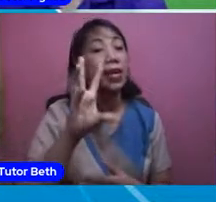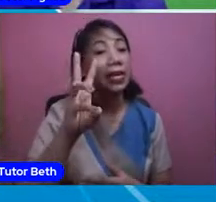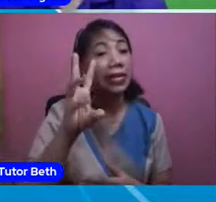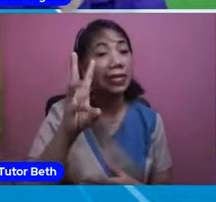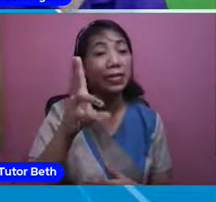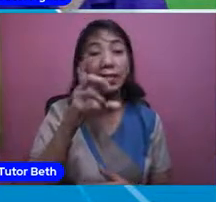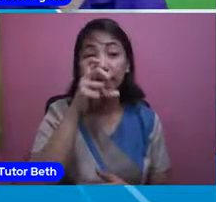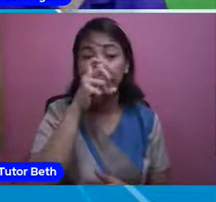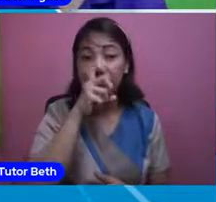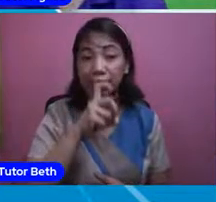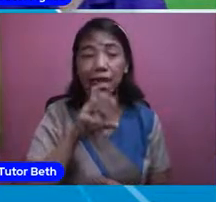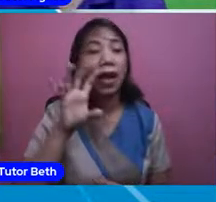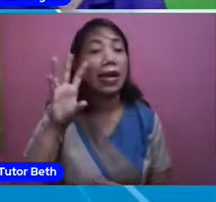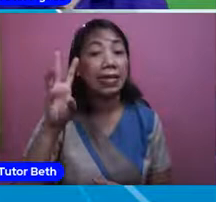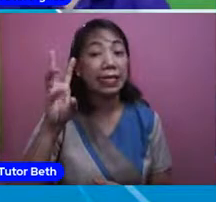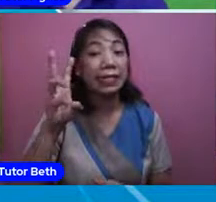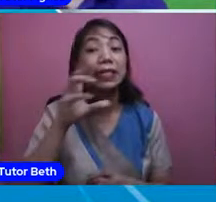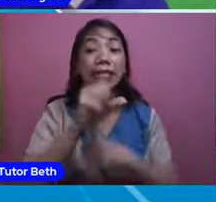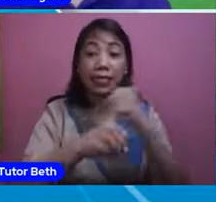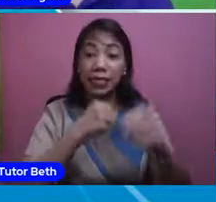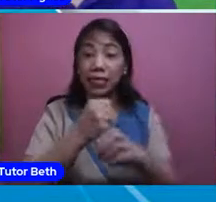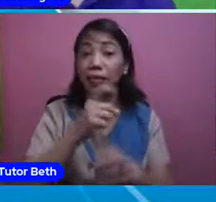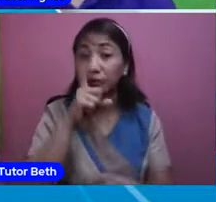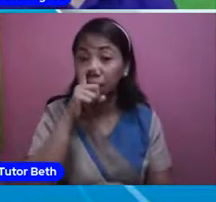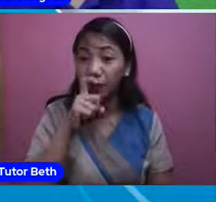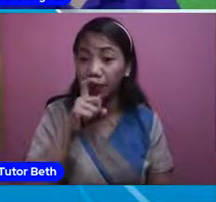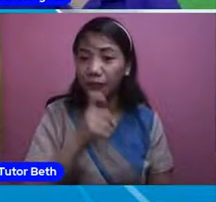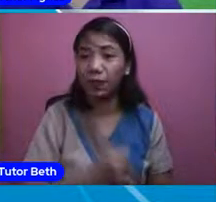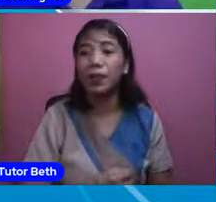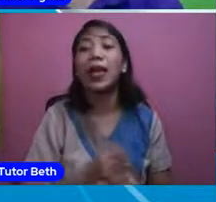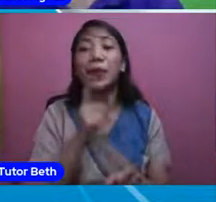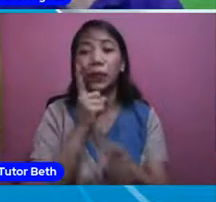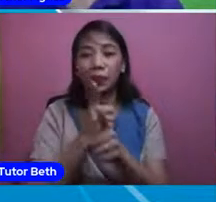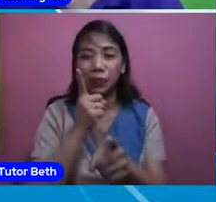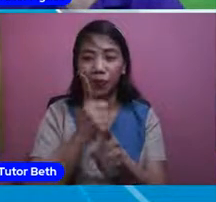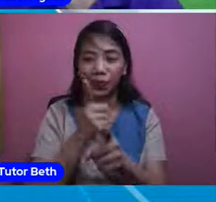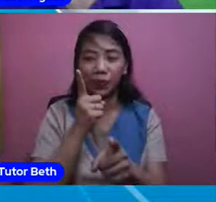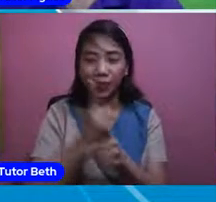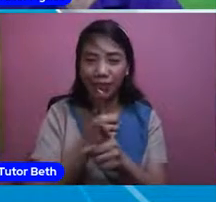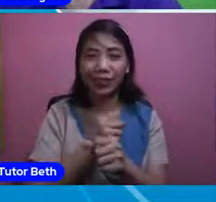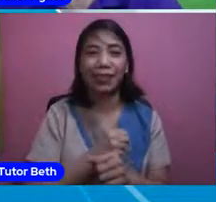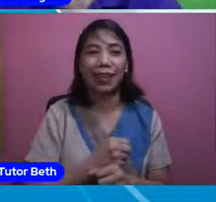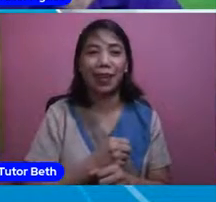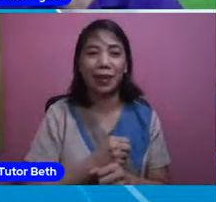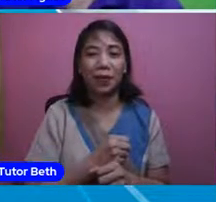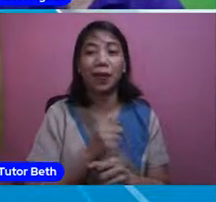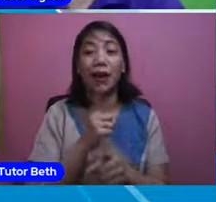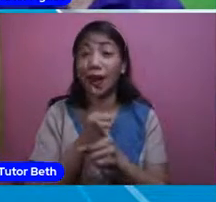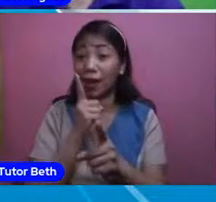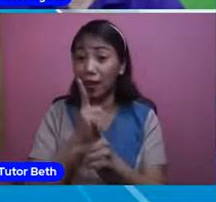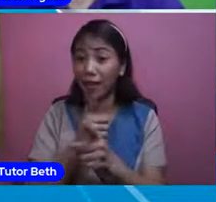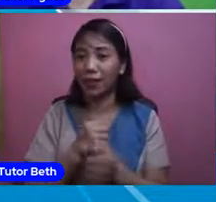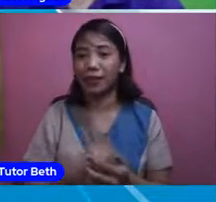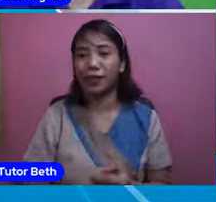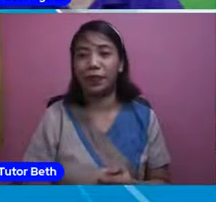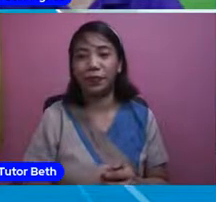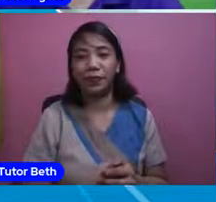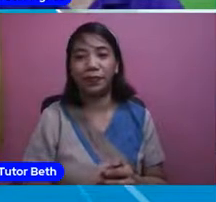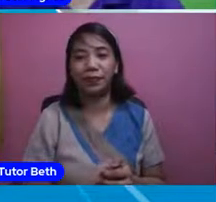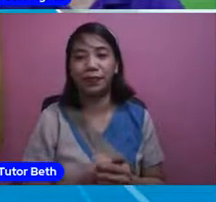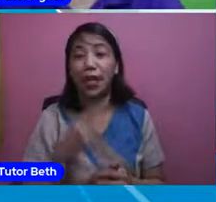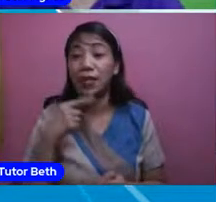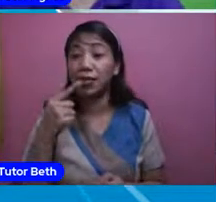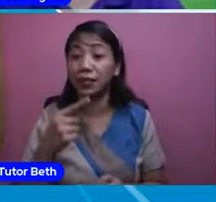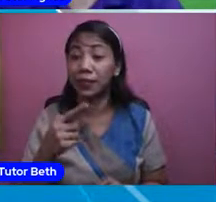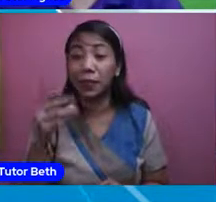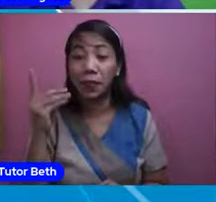Joanne, anim na taon. Okay, tama lahat. Sabi ni Nelly, anim na taon. Sabi ni Dave,